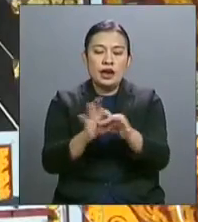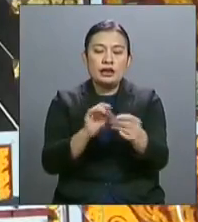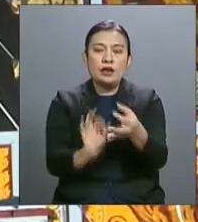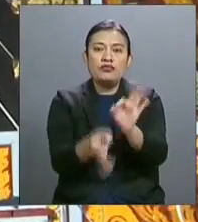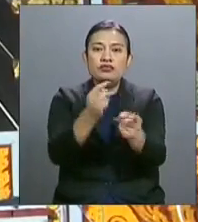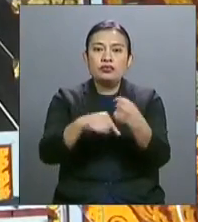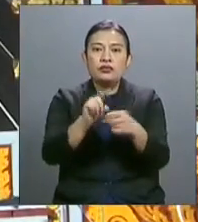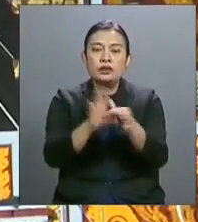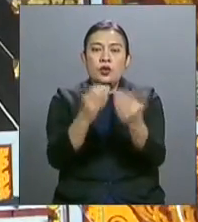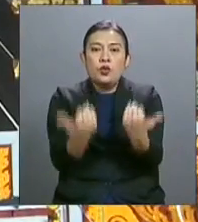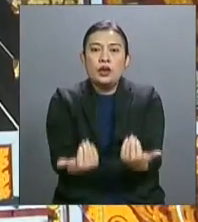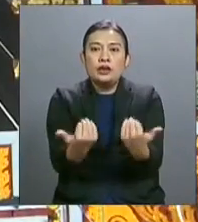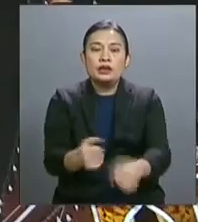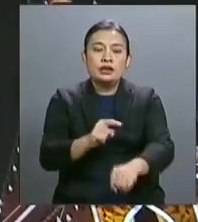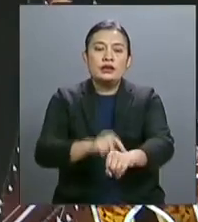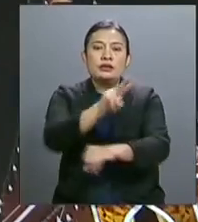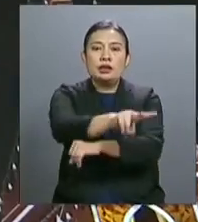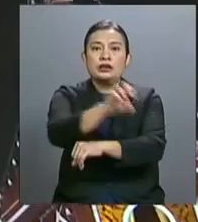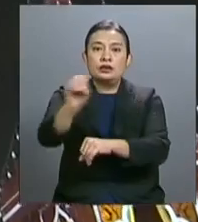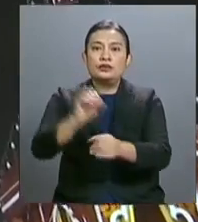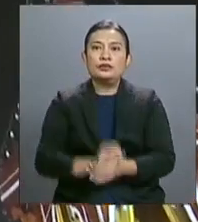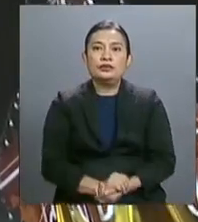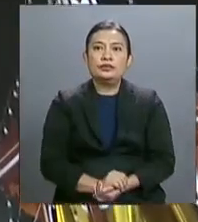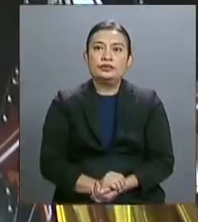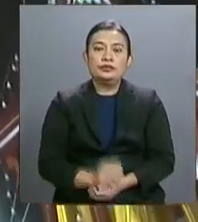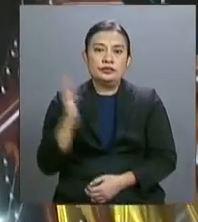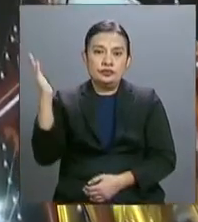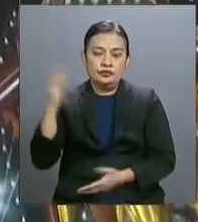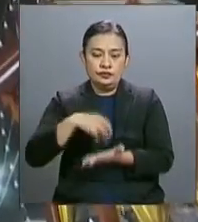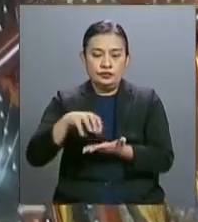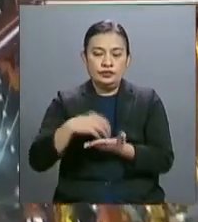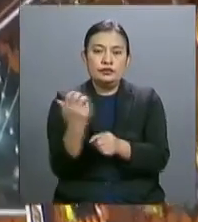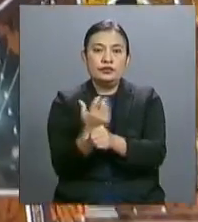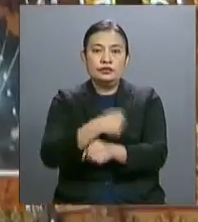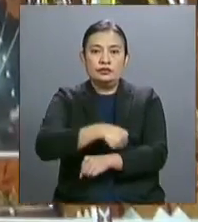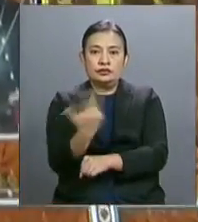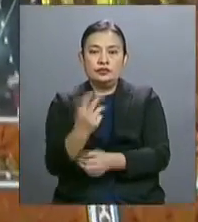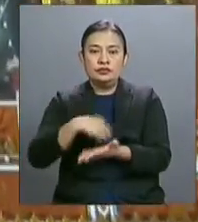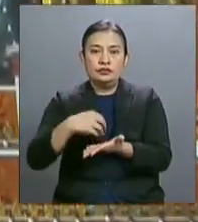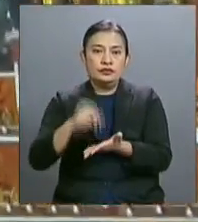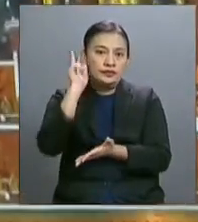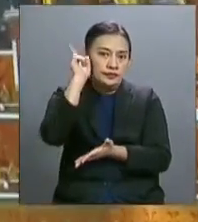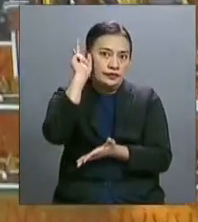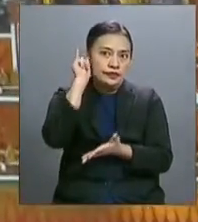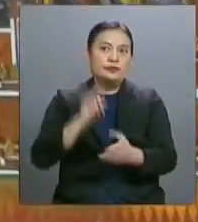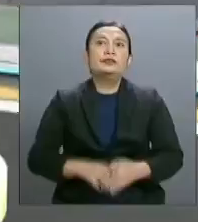บ่าย2 โมงวันนี้ค่ะสาวิตรีและฮิรัญวณิชไทย PBS รายงาน